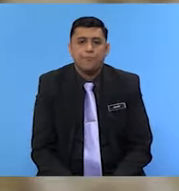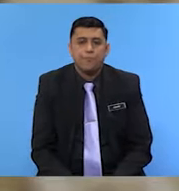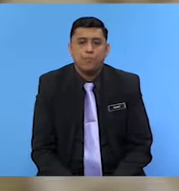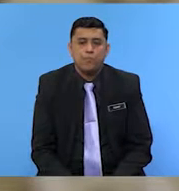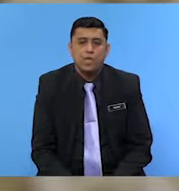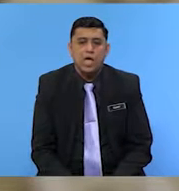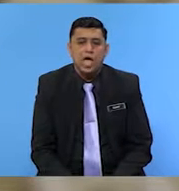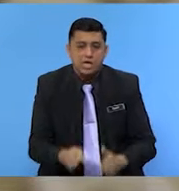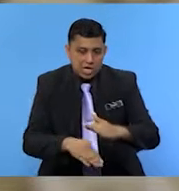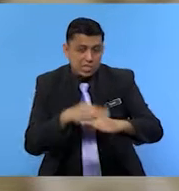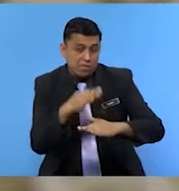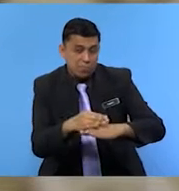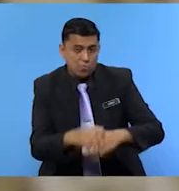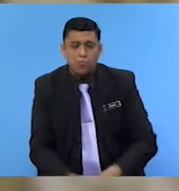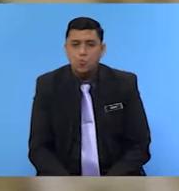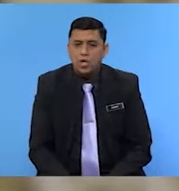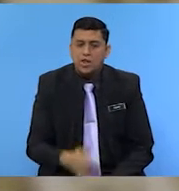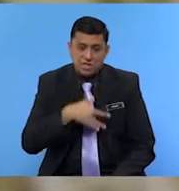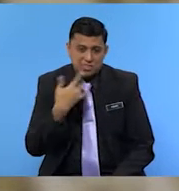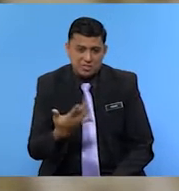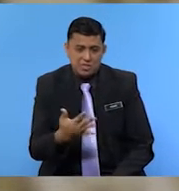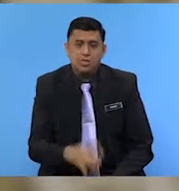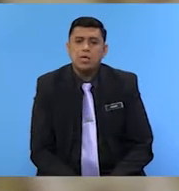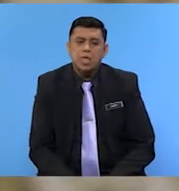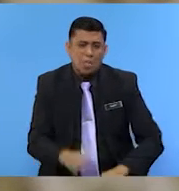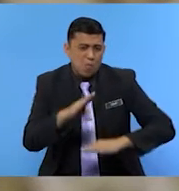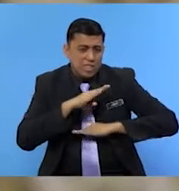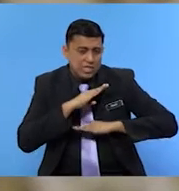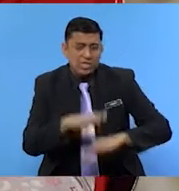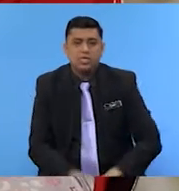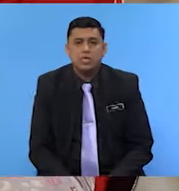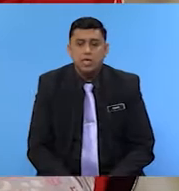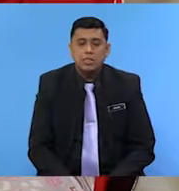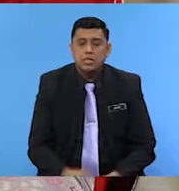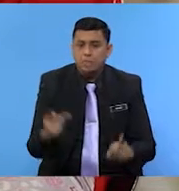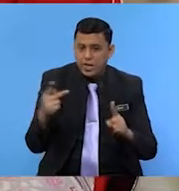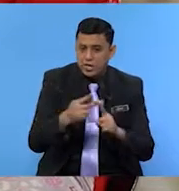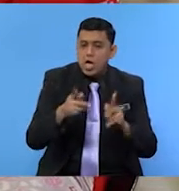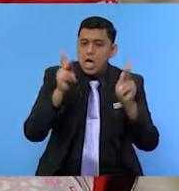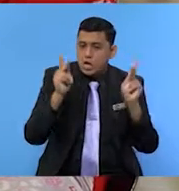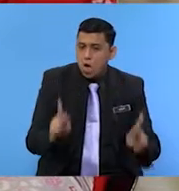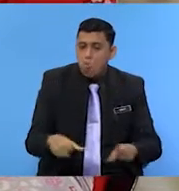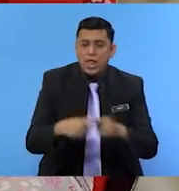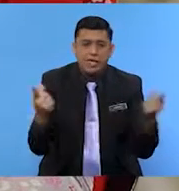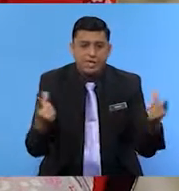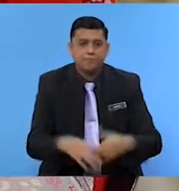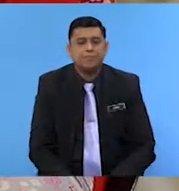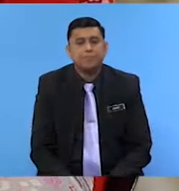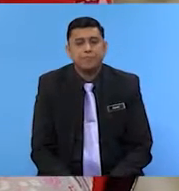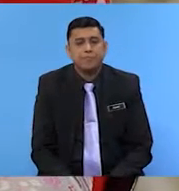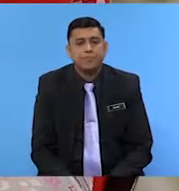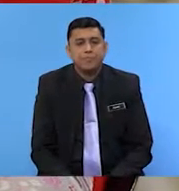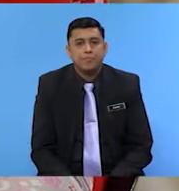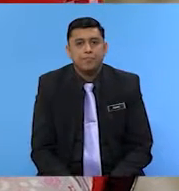akan menimbulkan prasangka dalam kalangan sesuatu kaum terhadap kaum yang lain. Baik, Cikgu Norhana. Ya. Jadi itu berkaitan dengan